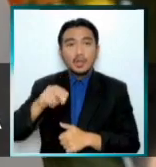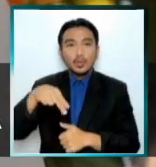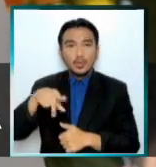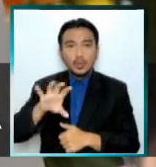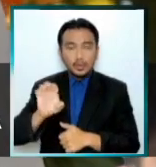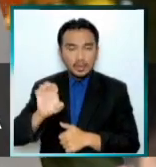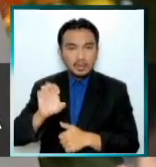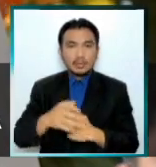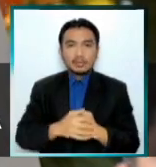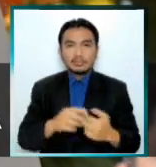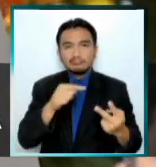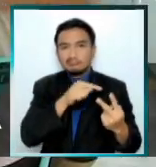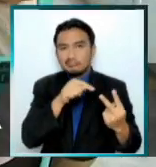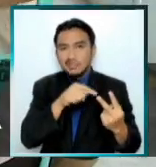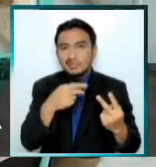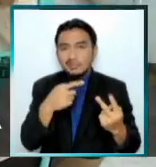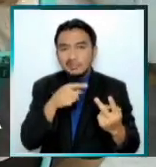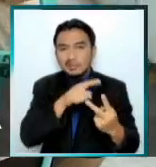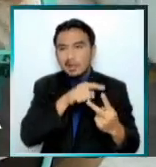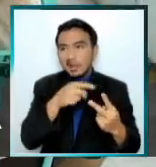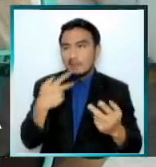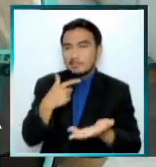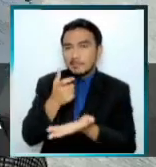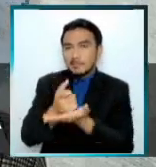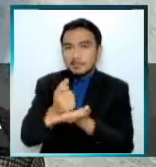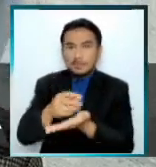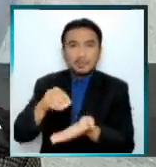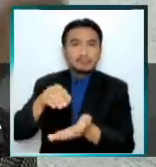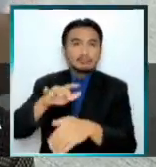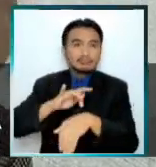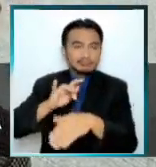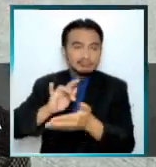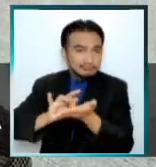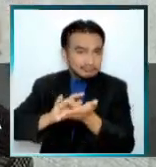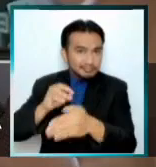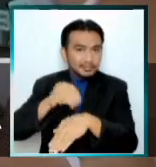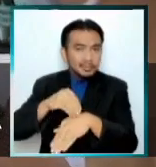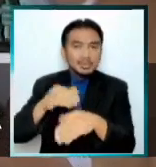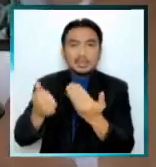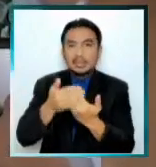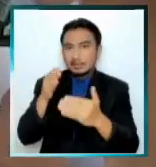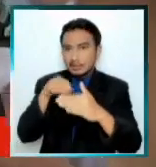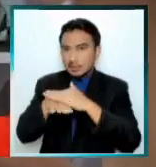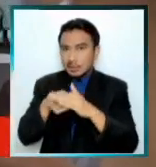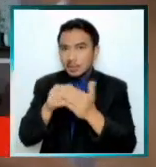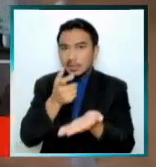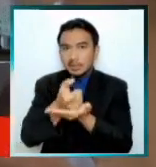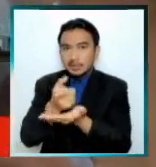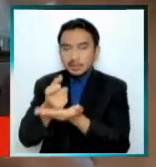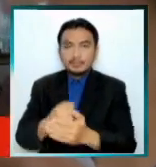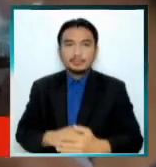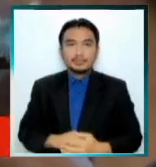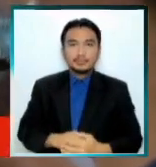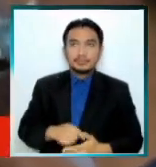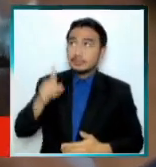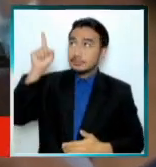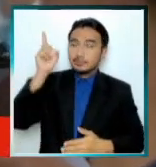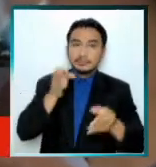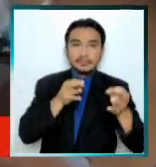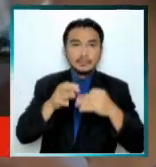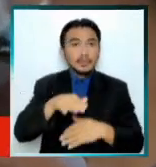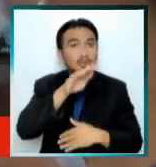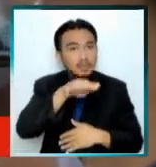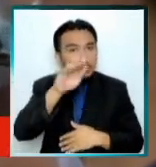na ang pagbabakuna sa butika ay paraan para mapadali ang access ng tao sa bakuna. Nananawagan po kami na yung